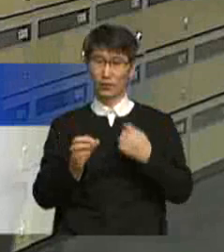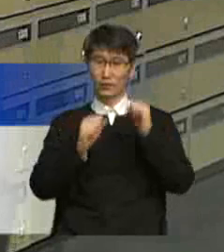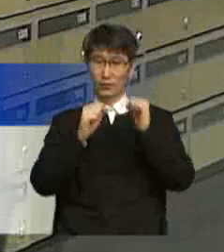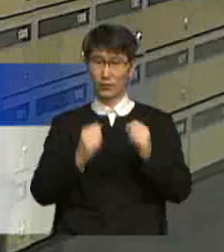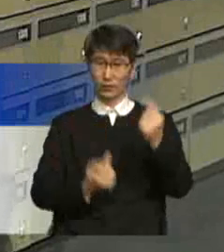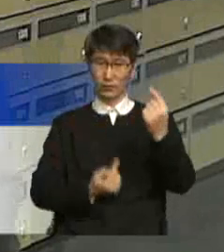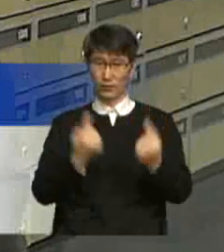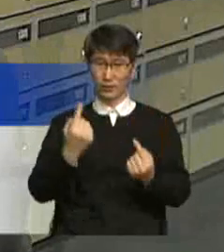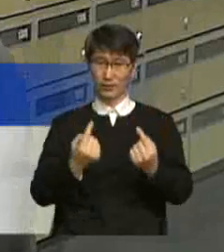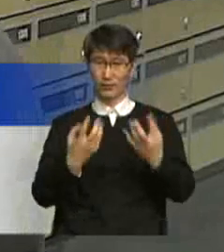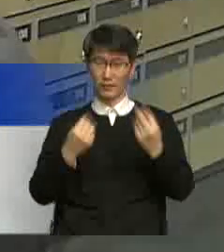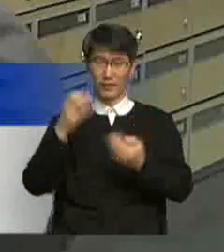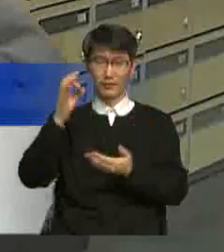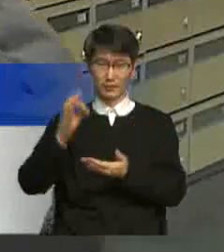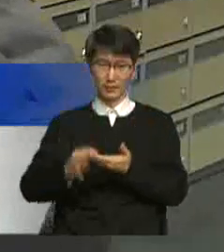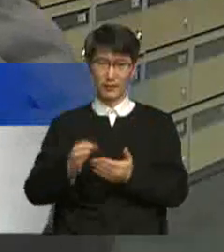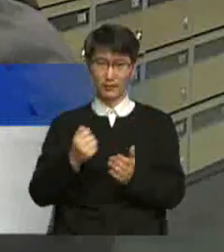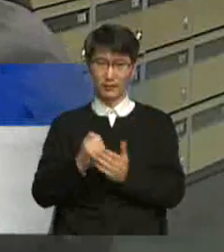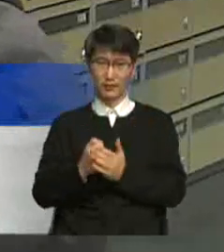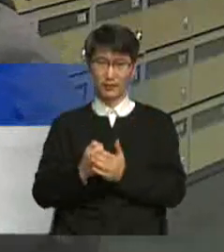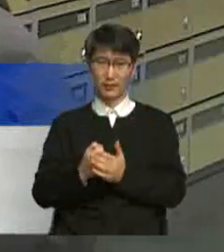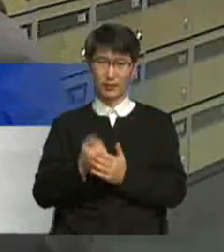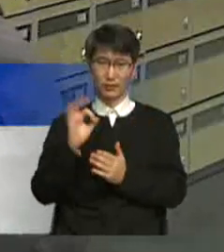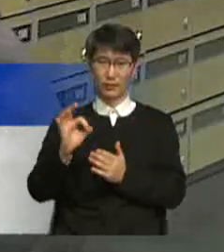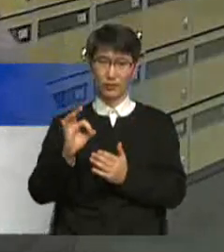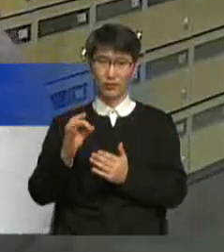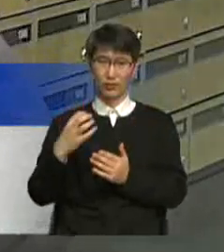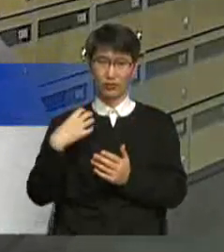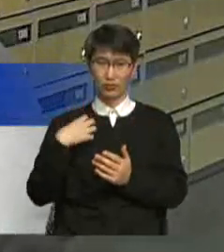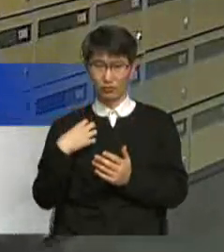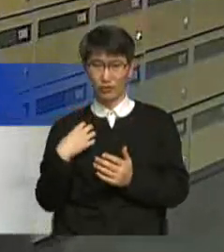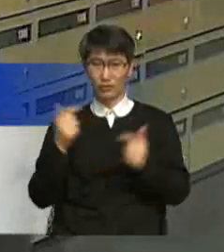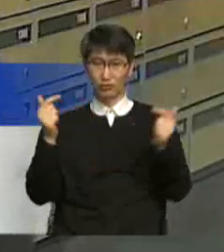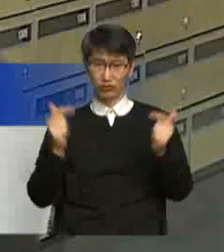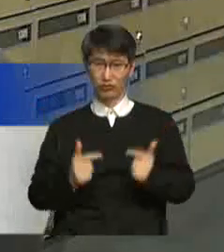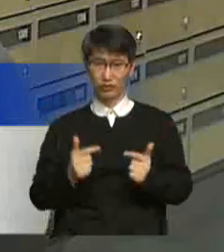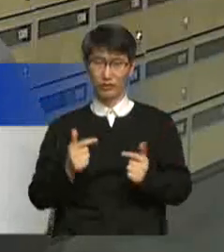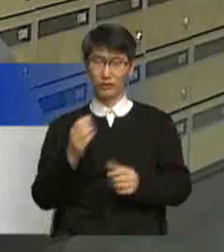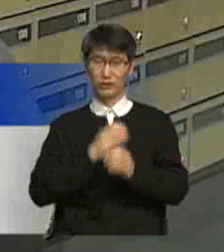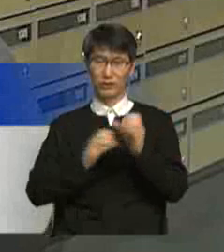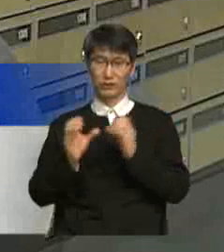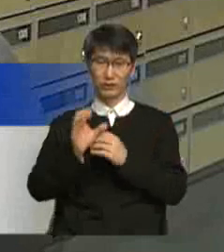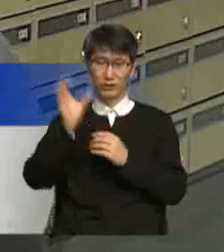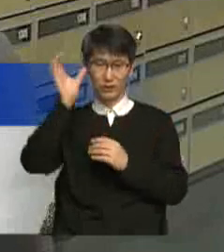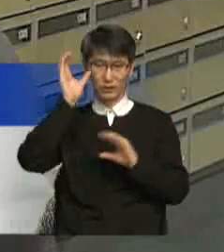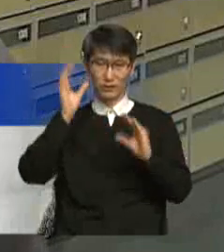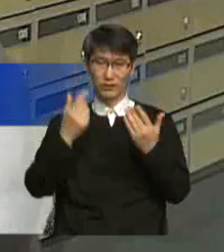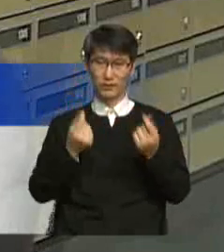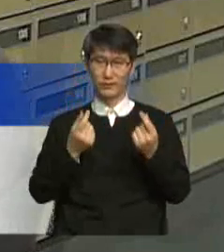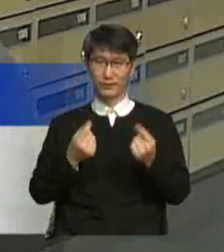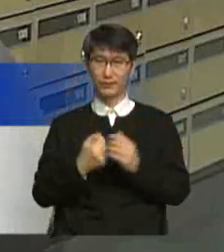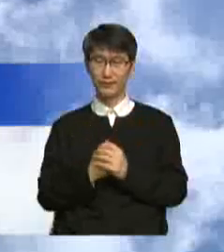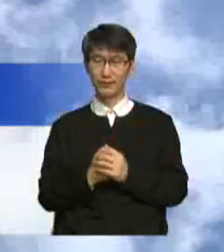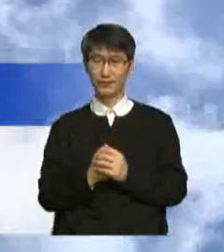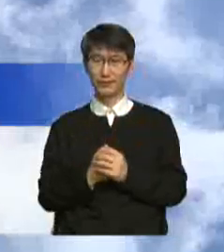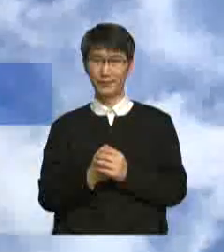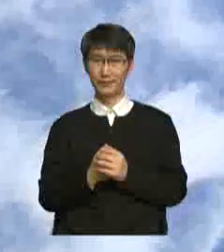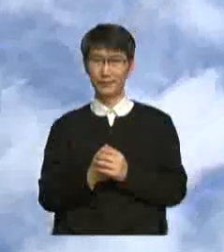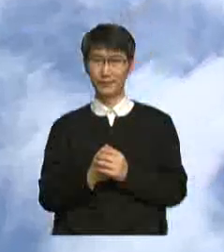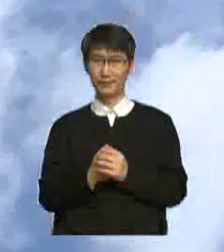자취하던 곳보다는 훨씬 싸니까 좀 비용 부담이 좀 덜어서 기대가 되는 것